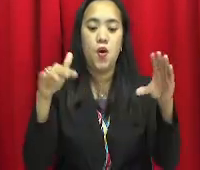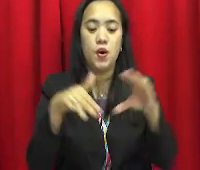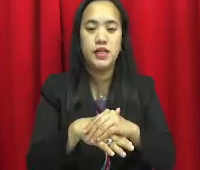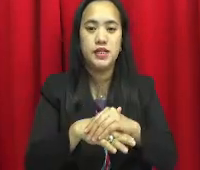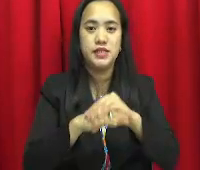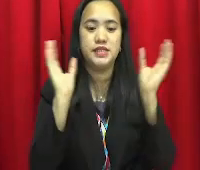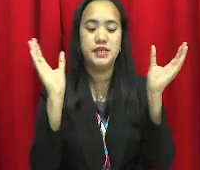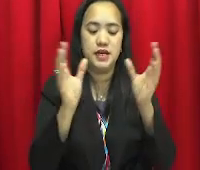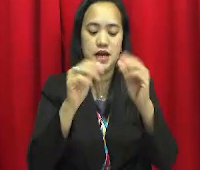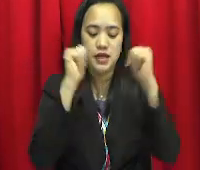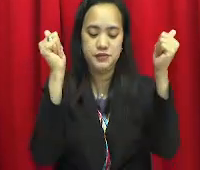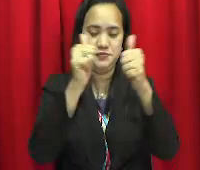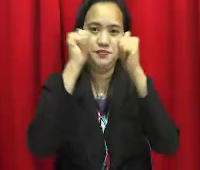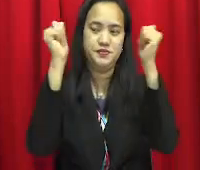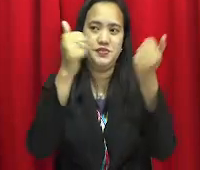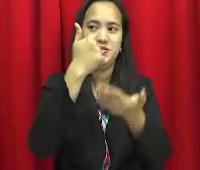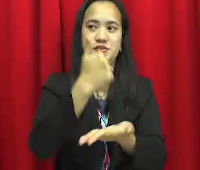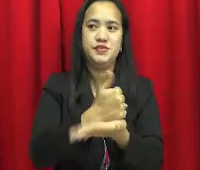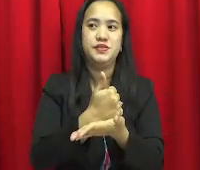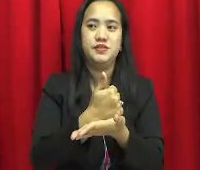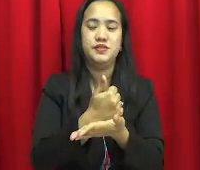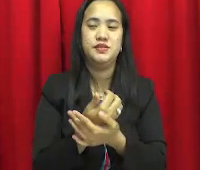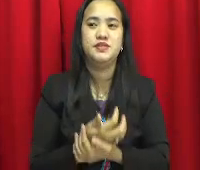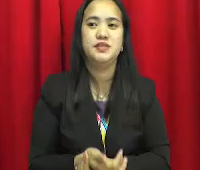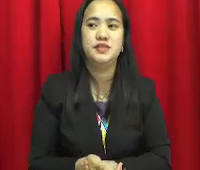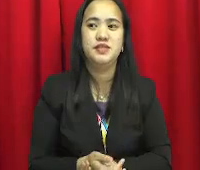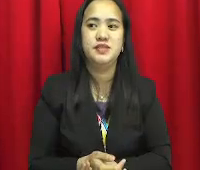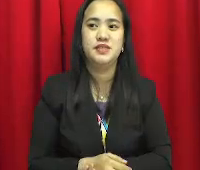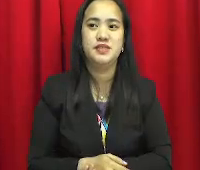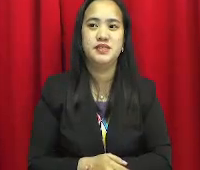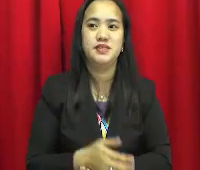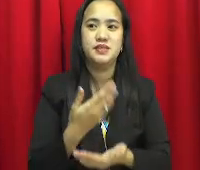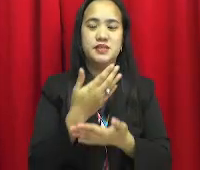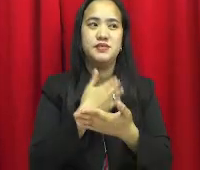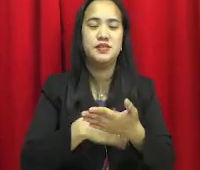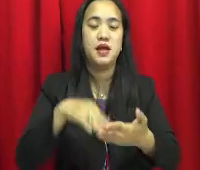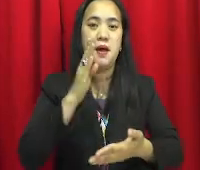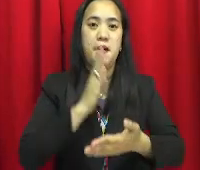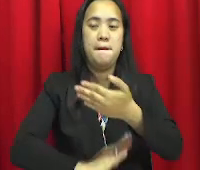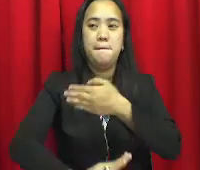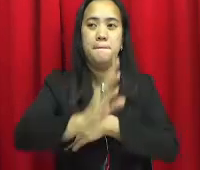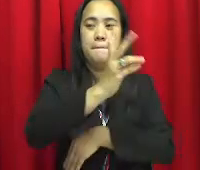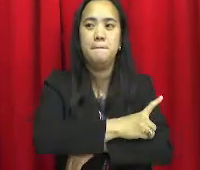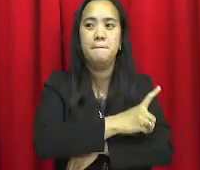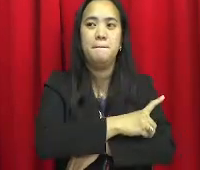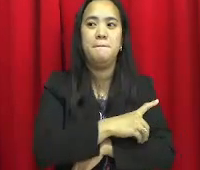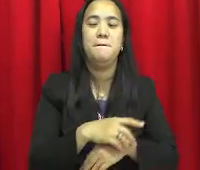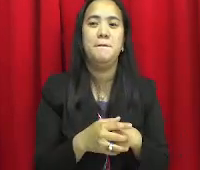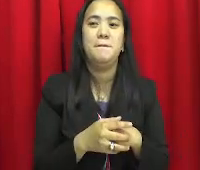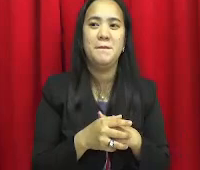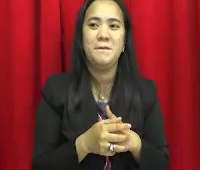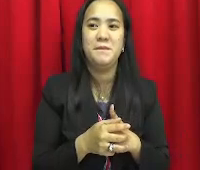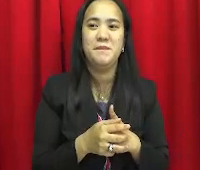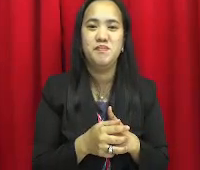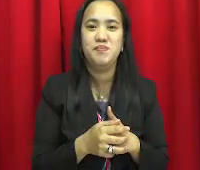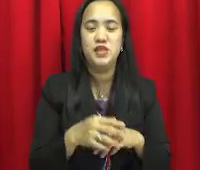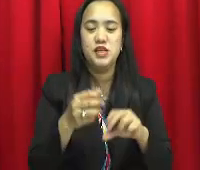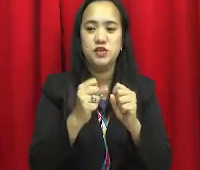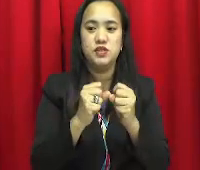Advance greetings. Birthday nung last time ngayon, anniversary. There's something. Oh, diba? Alam na yan.